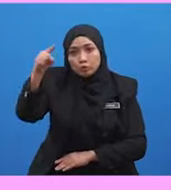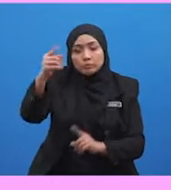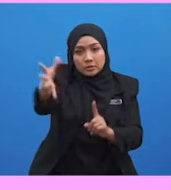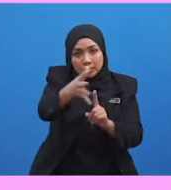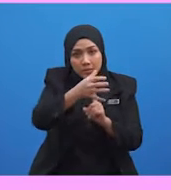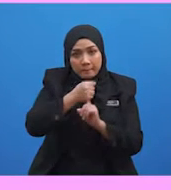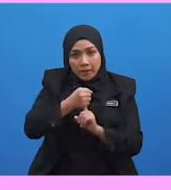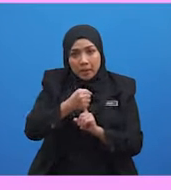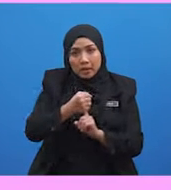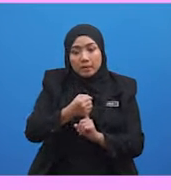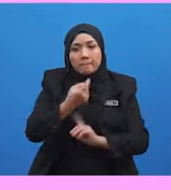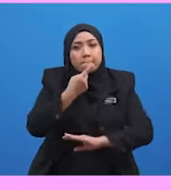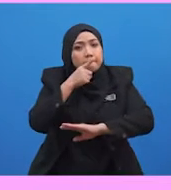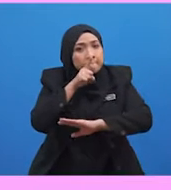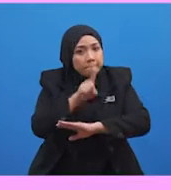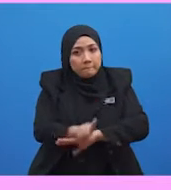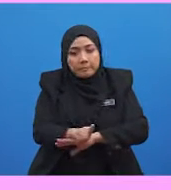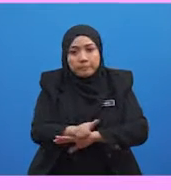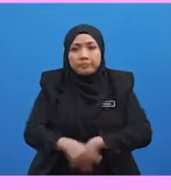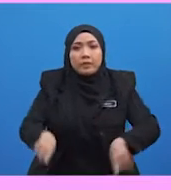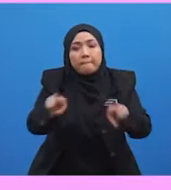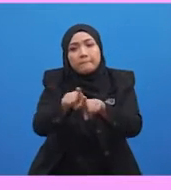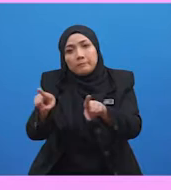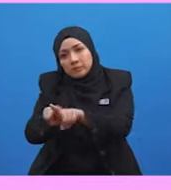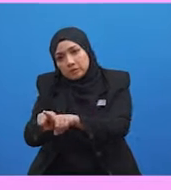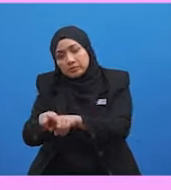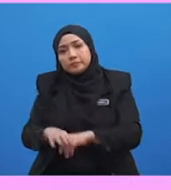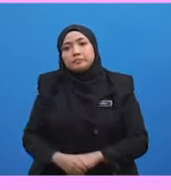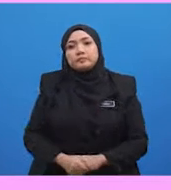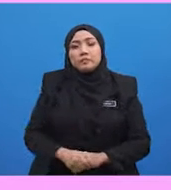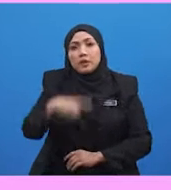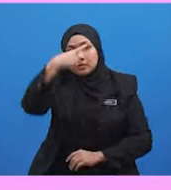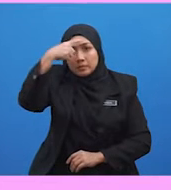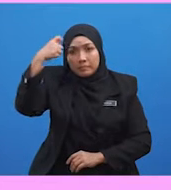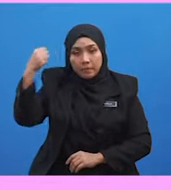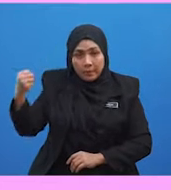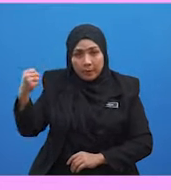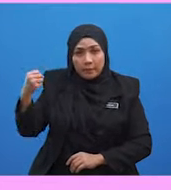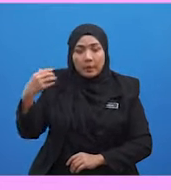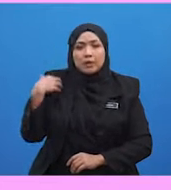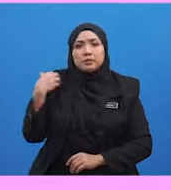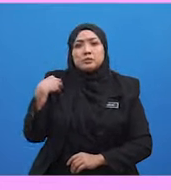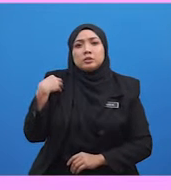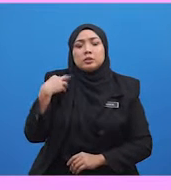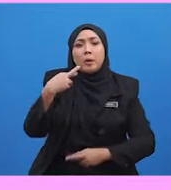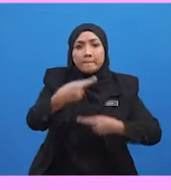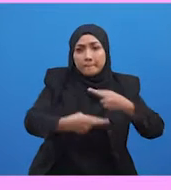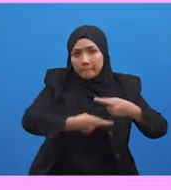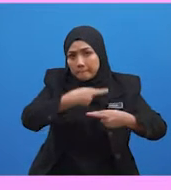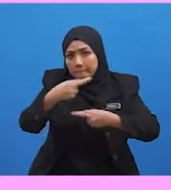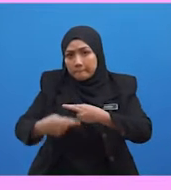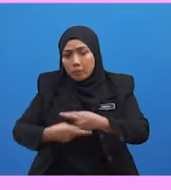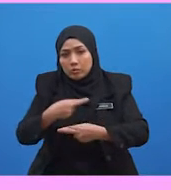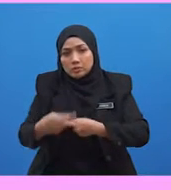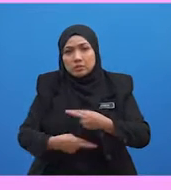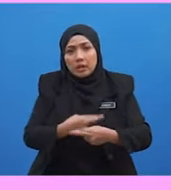untuk mencapai persetujuan bersama kerana melibatkan proses pengundian.